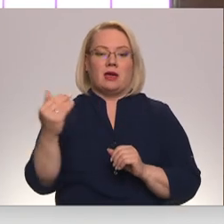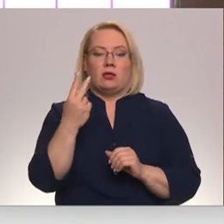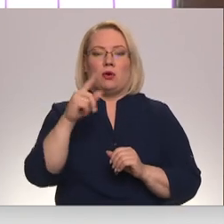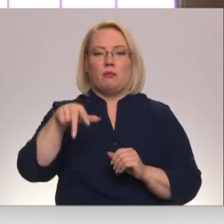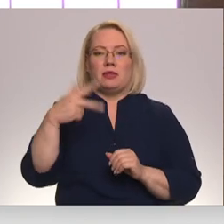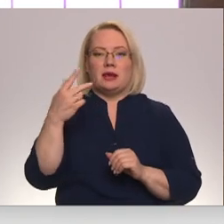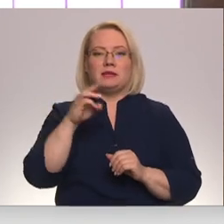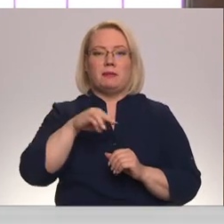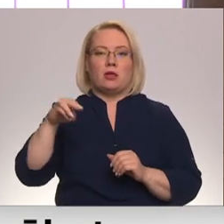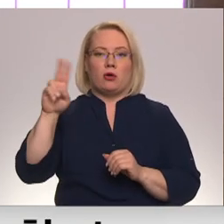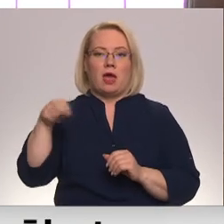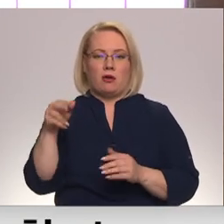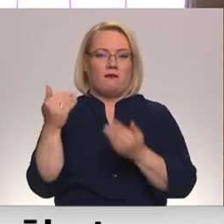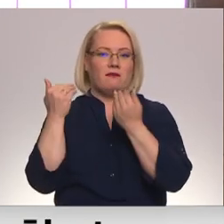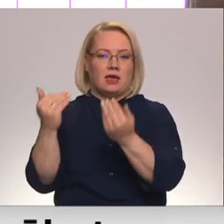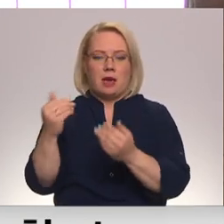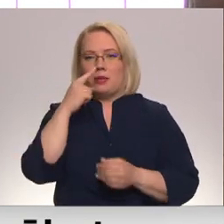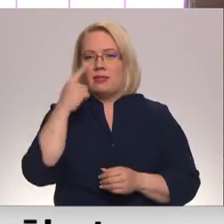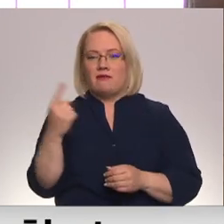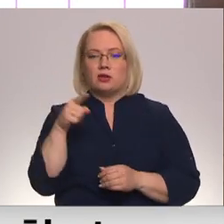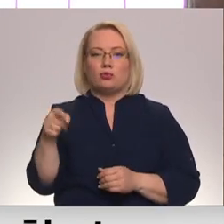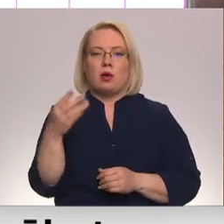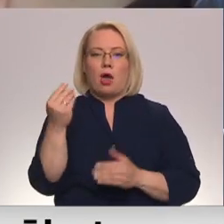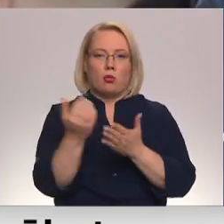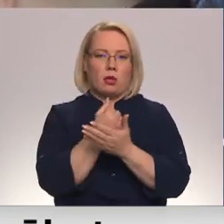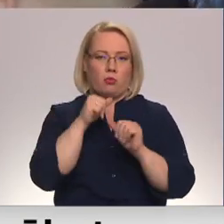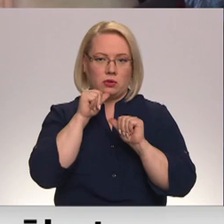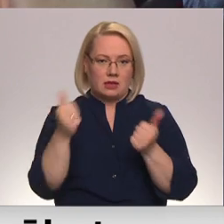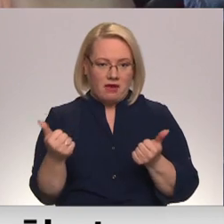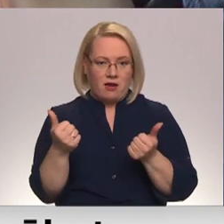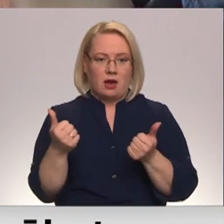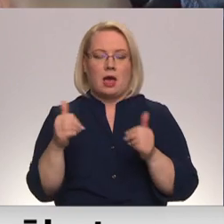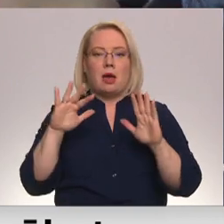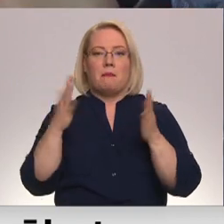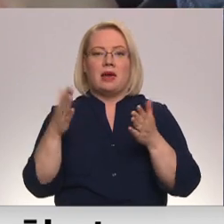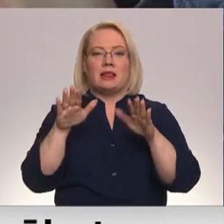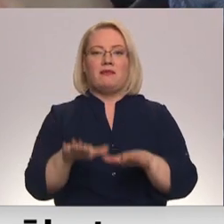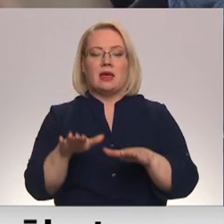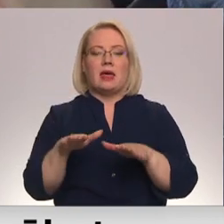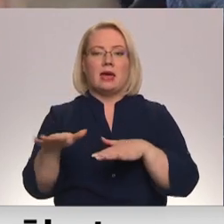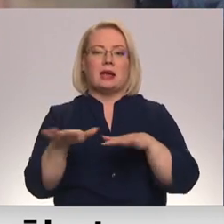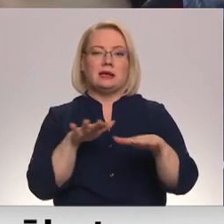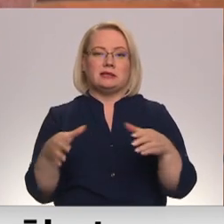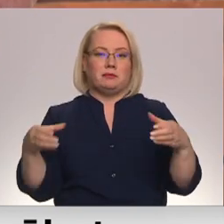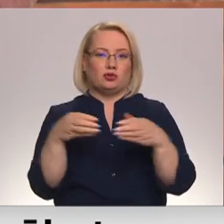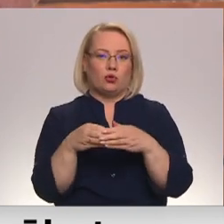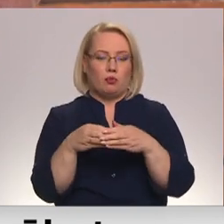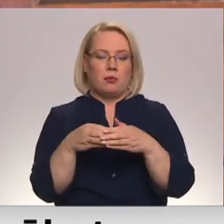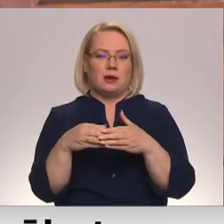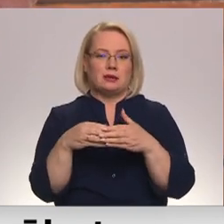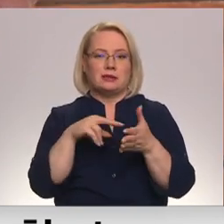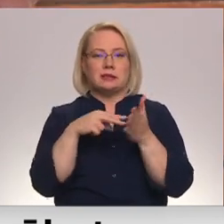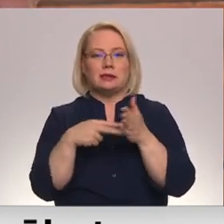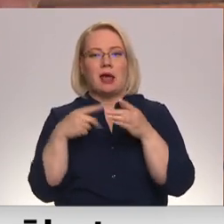eiro. Tā ir tikai viņiem, neviens cits pie tās nevar piekļūt. Savukārt, kas ir vietējās rīcības grupas